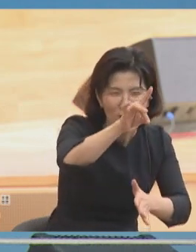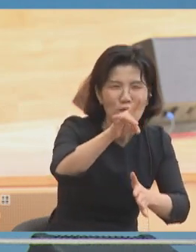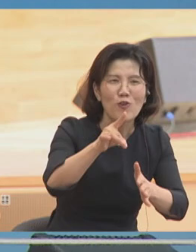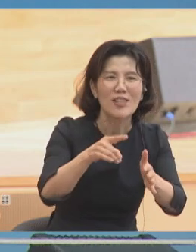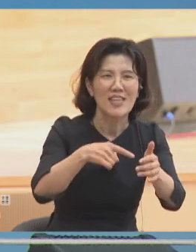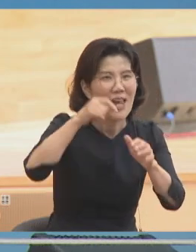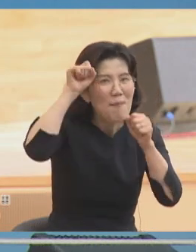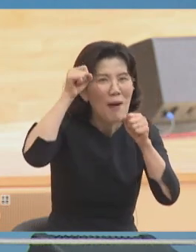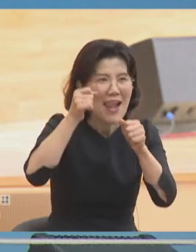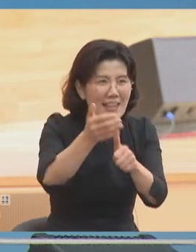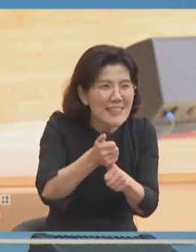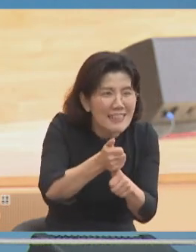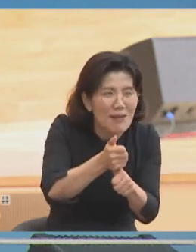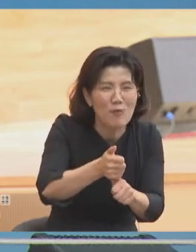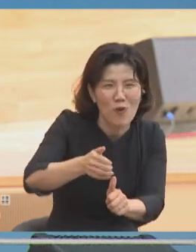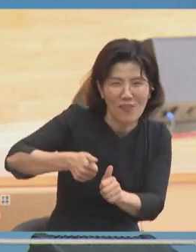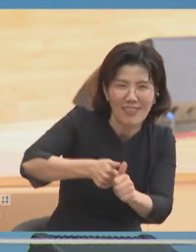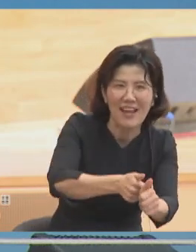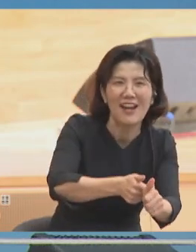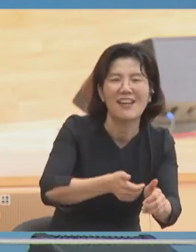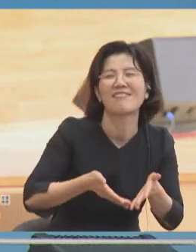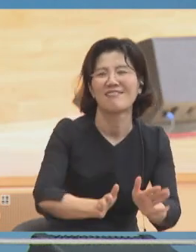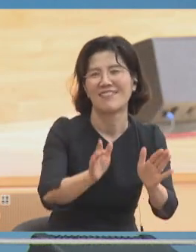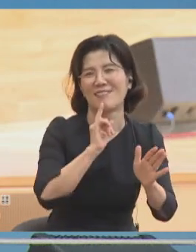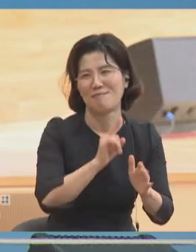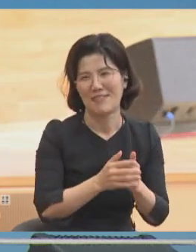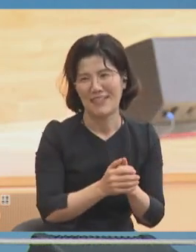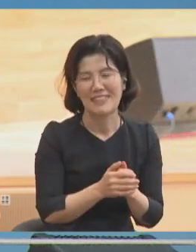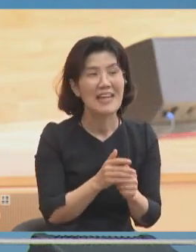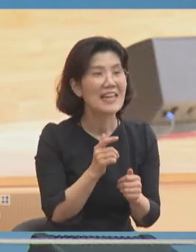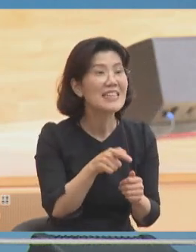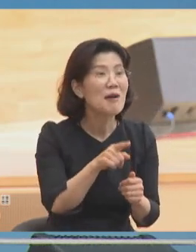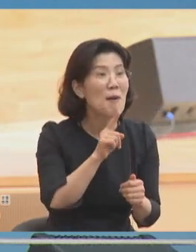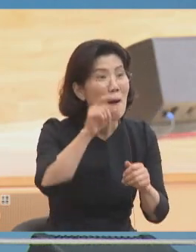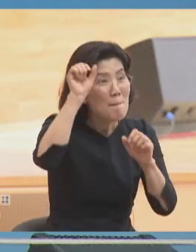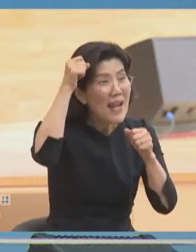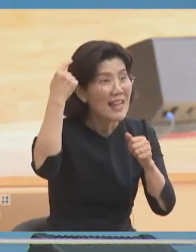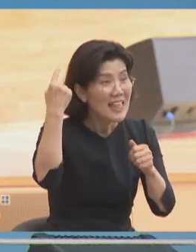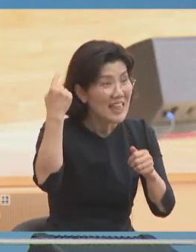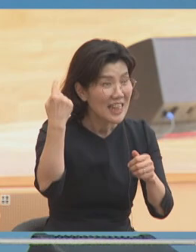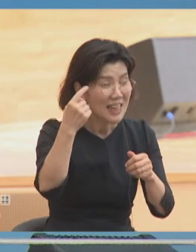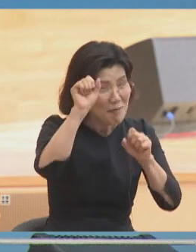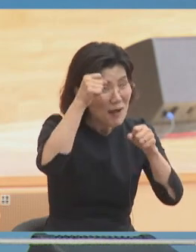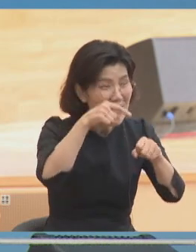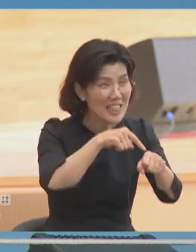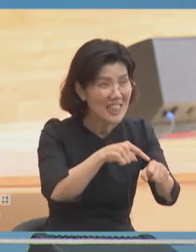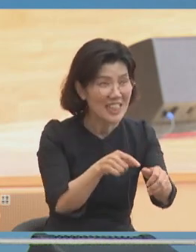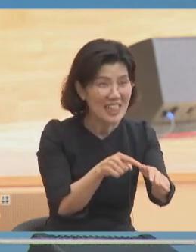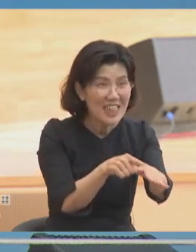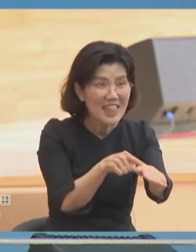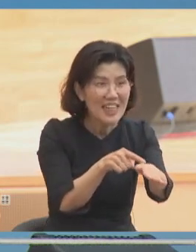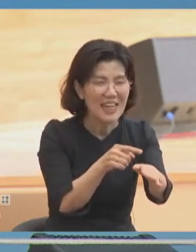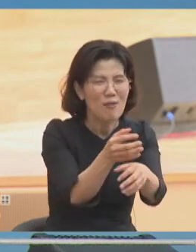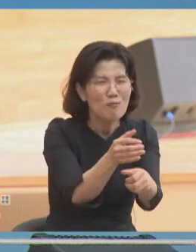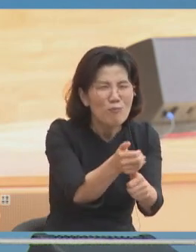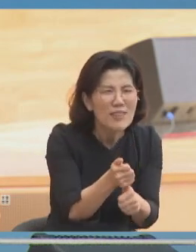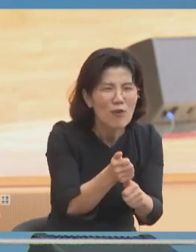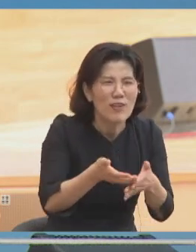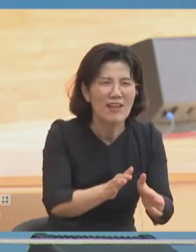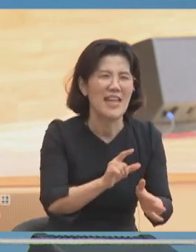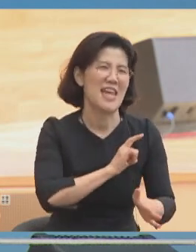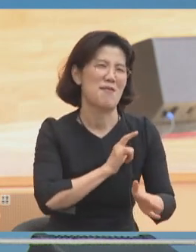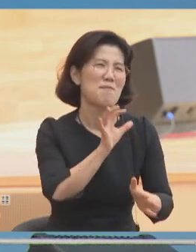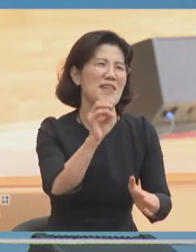됩니다 그래서 뒤꿈치를 의미하는 야곱이라 불리게 되었습니다 근데 그게 너무 억울한